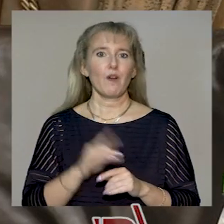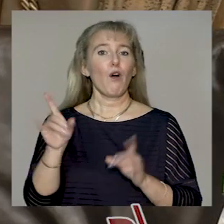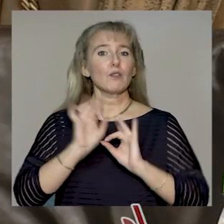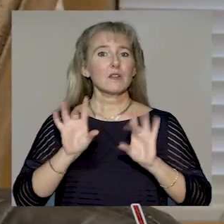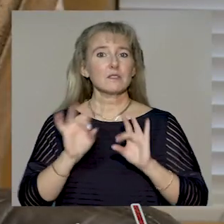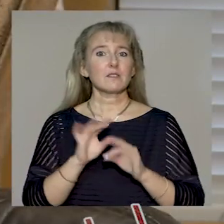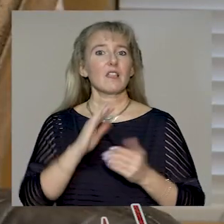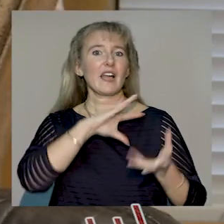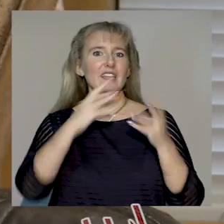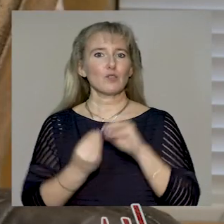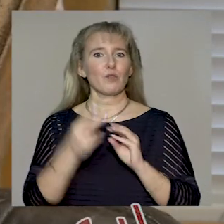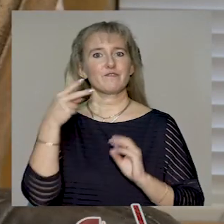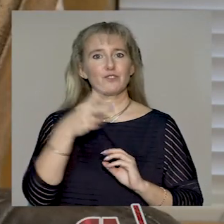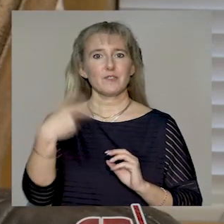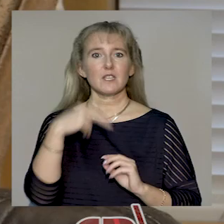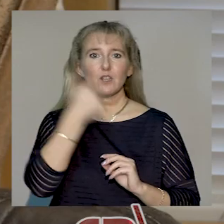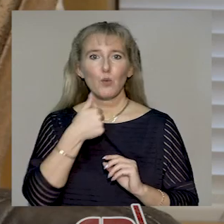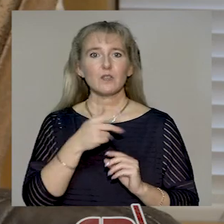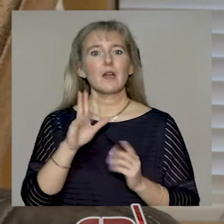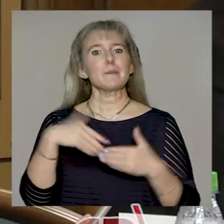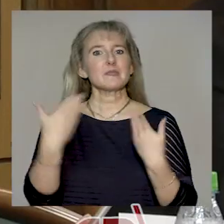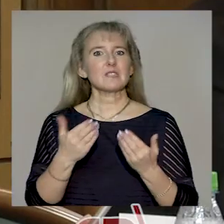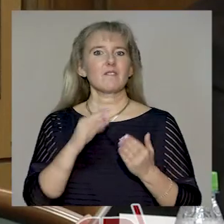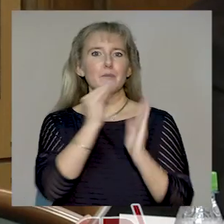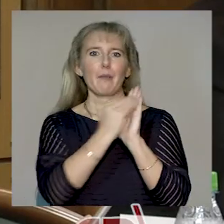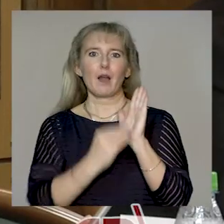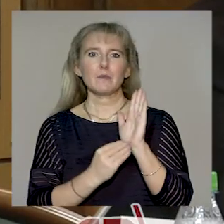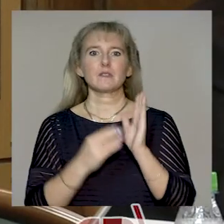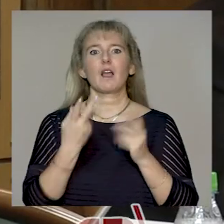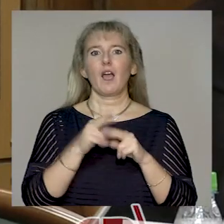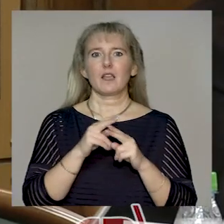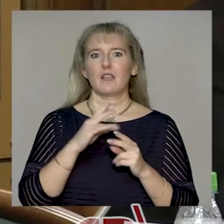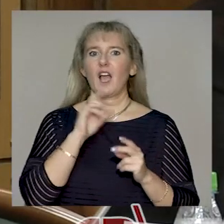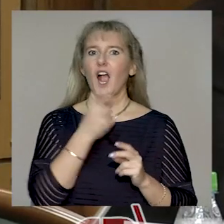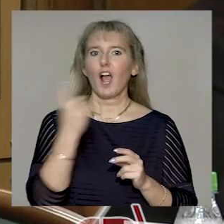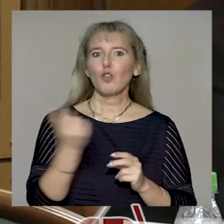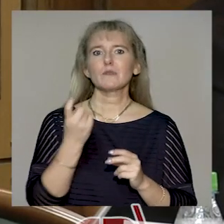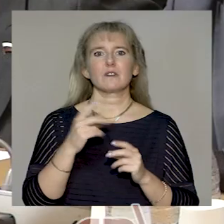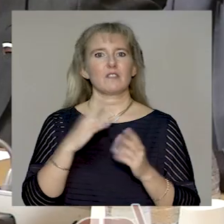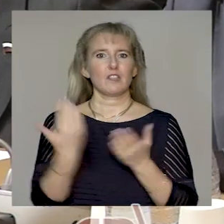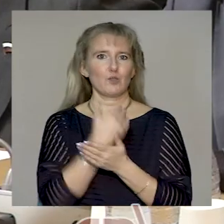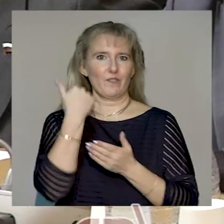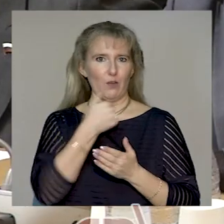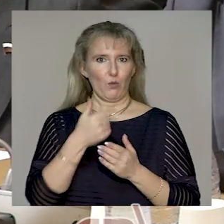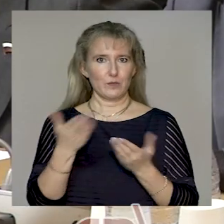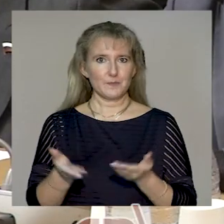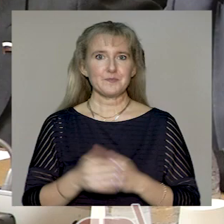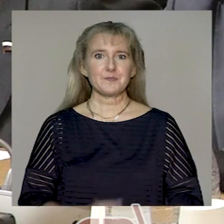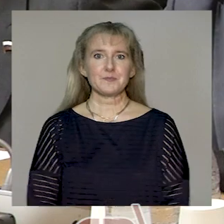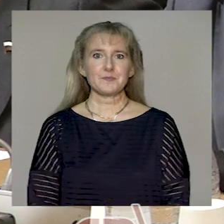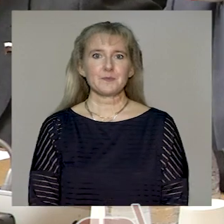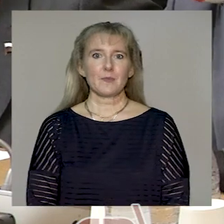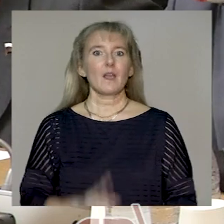Он рассказал об итогах 2020 года и представил параметры, на которые выходит экономика к началу нового отчетного